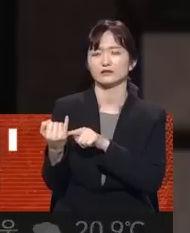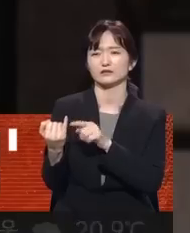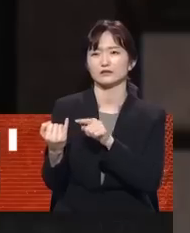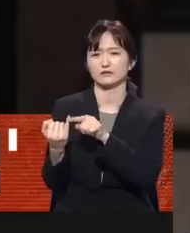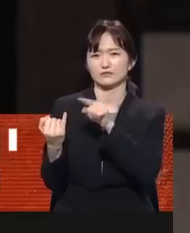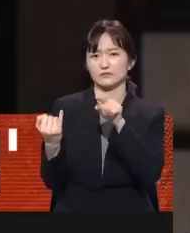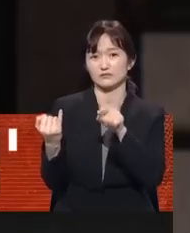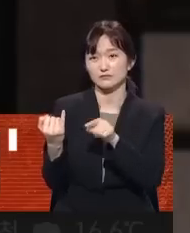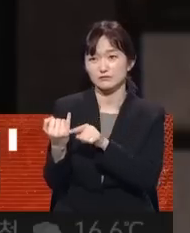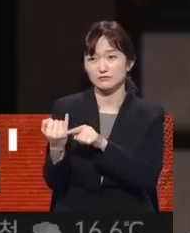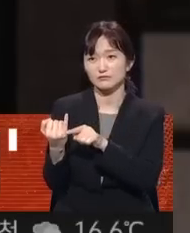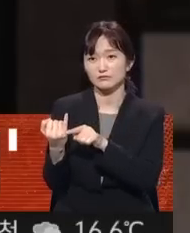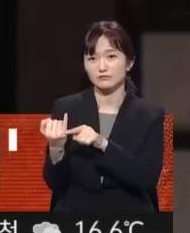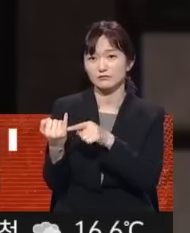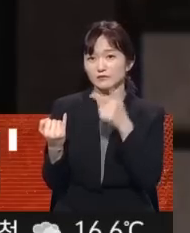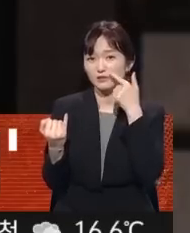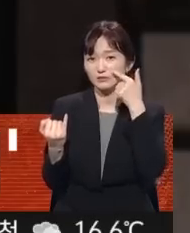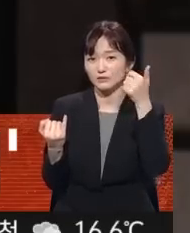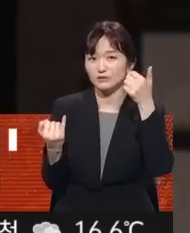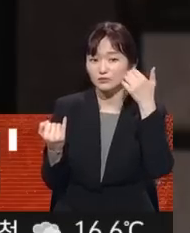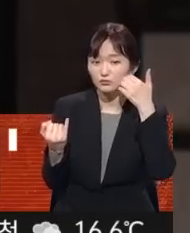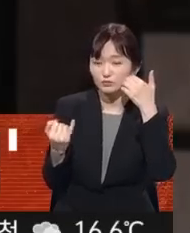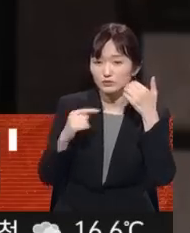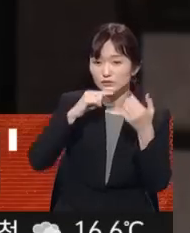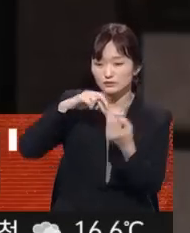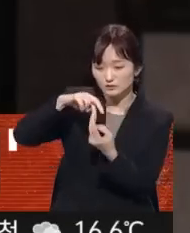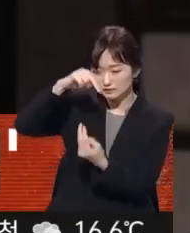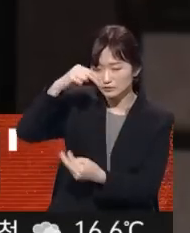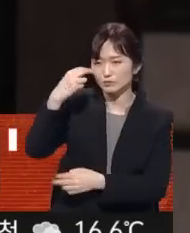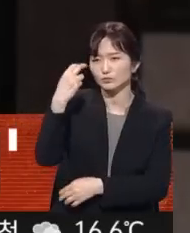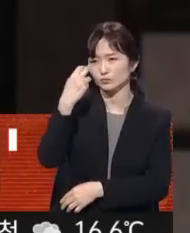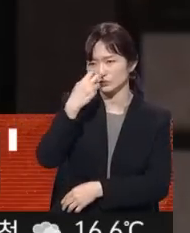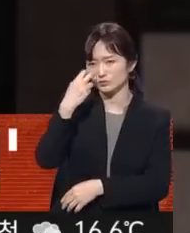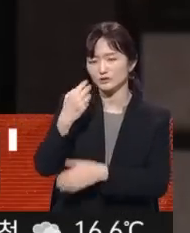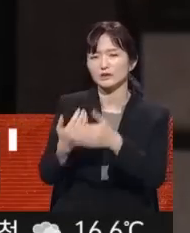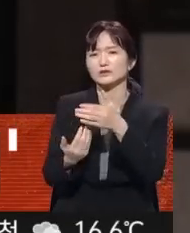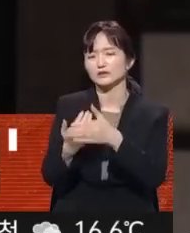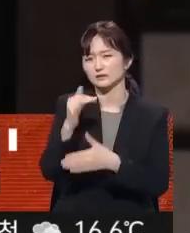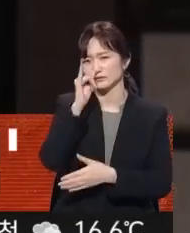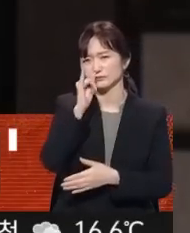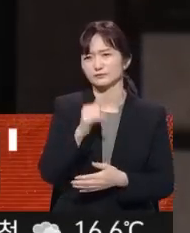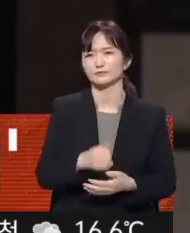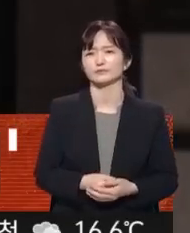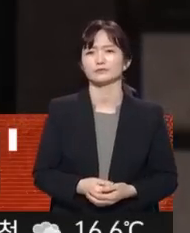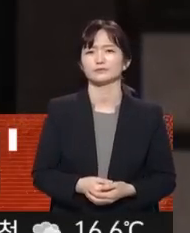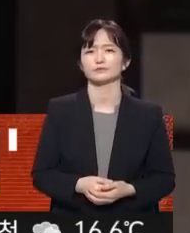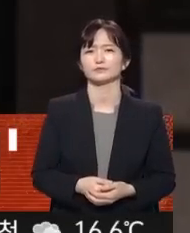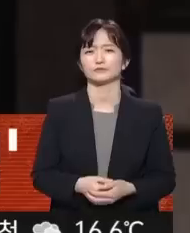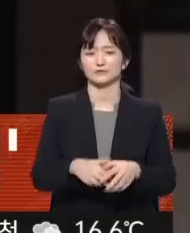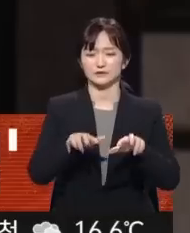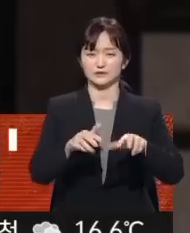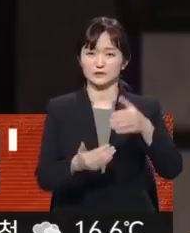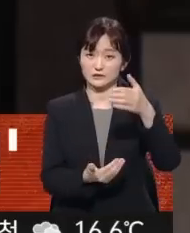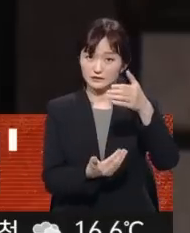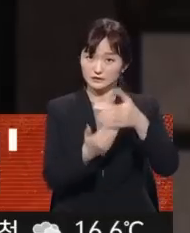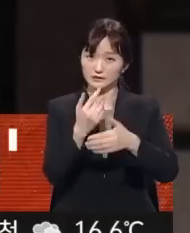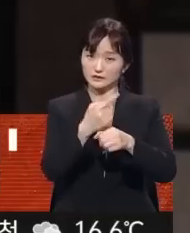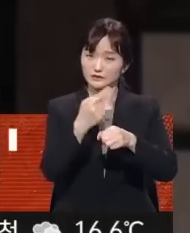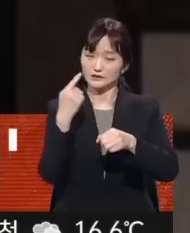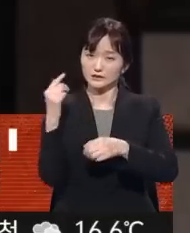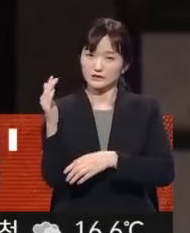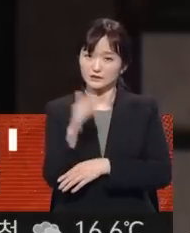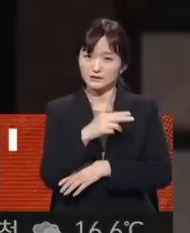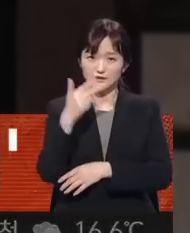임신을 했는데 과연이 아버지가 누군가 해가지고 DNA 검사를 한 그런 사건도 있었고요 그래서 이제이 사건도 마찬가지로 지난해부터